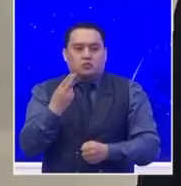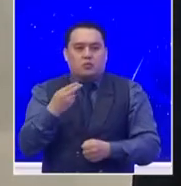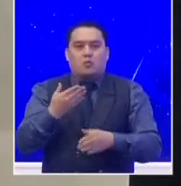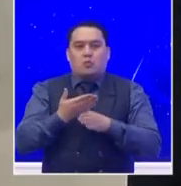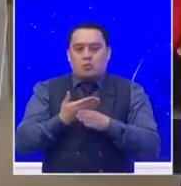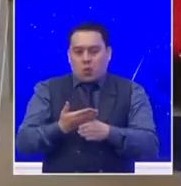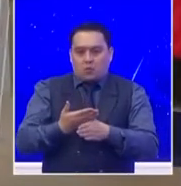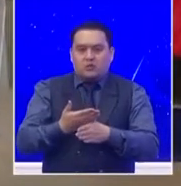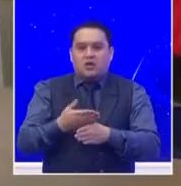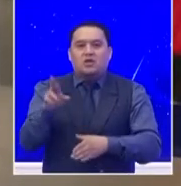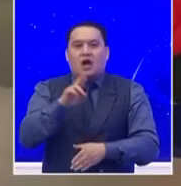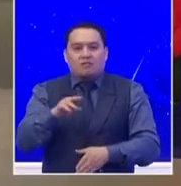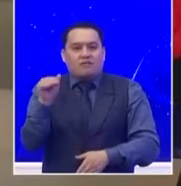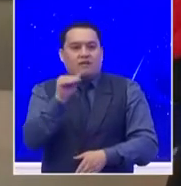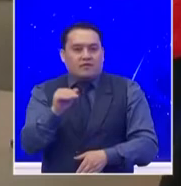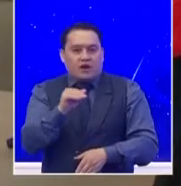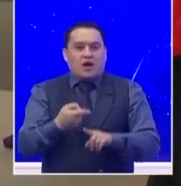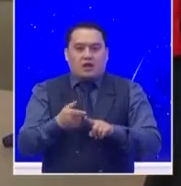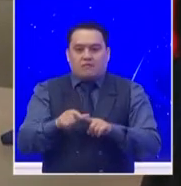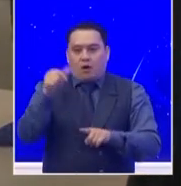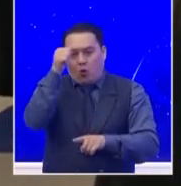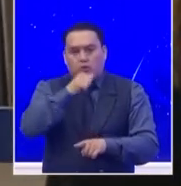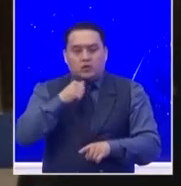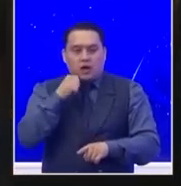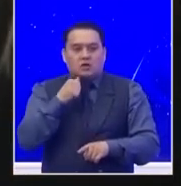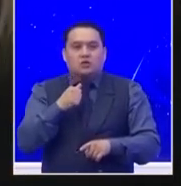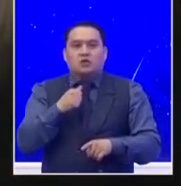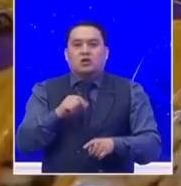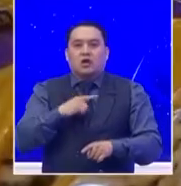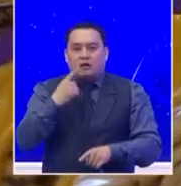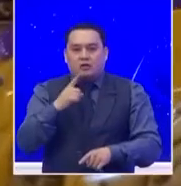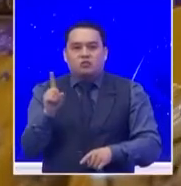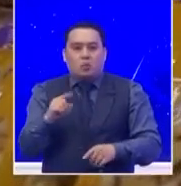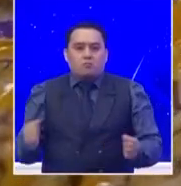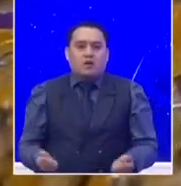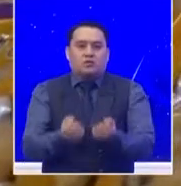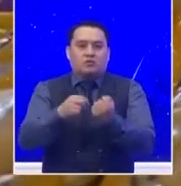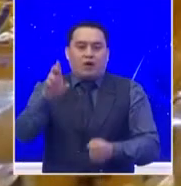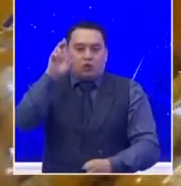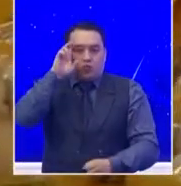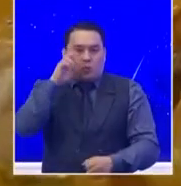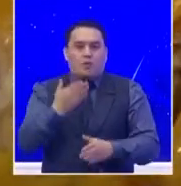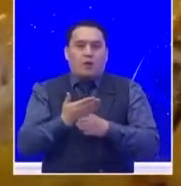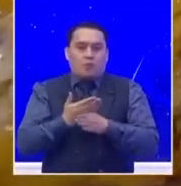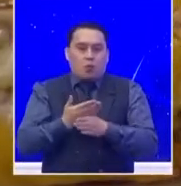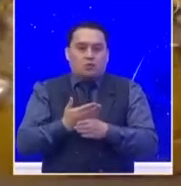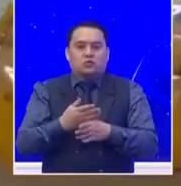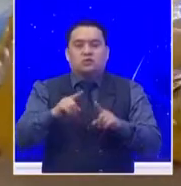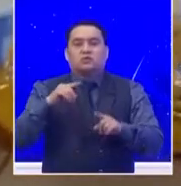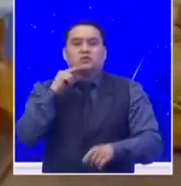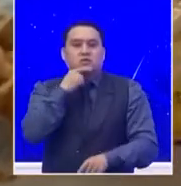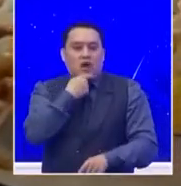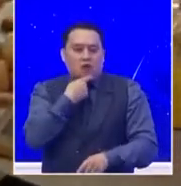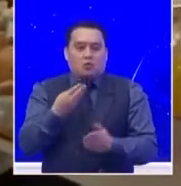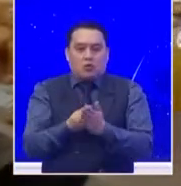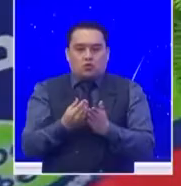помощи в январе и феврале этого года. Жители столицы отметили, что данная поддержка государства поможет существенно сэкономить